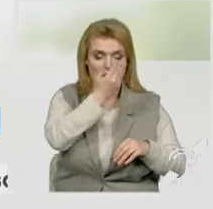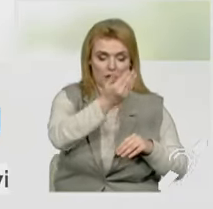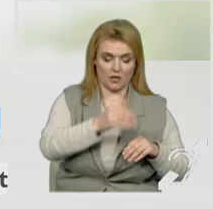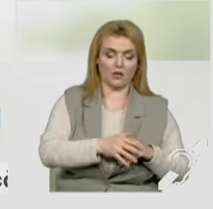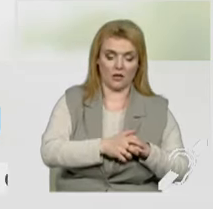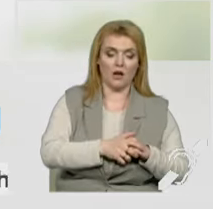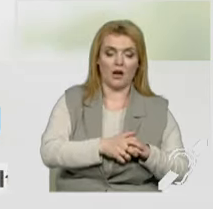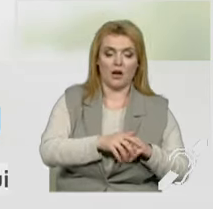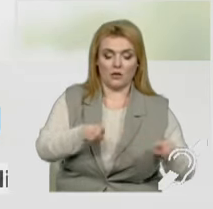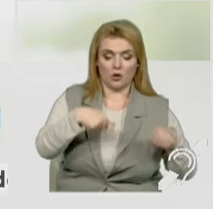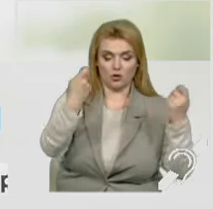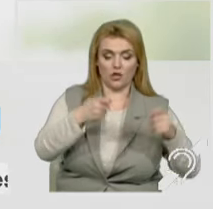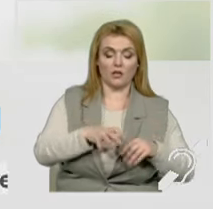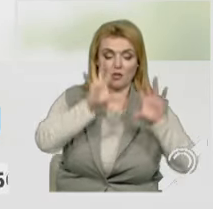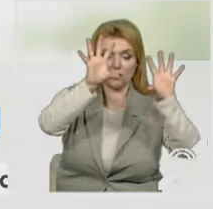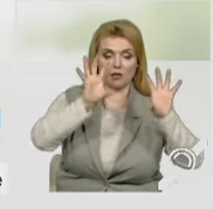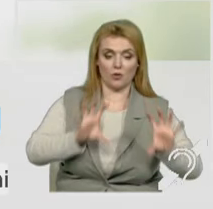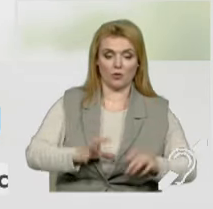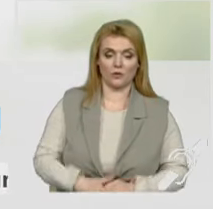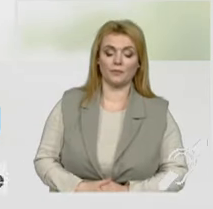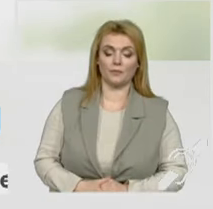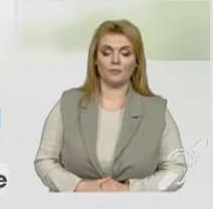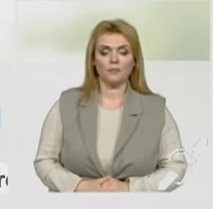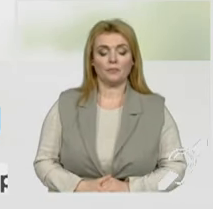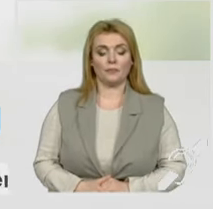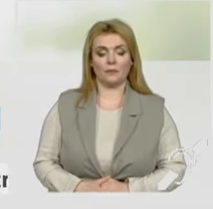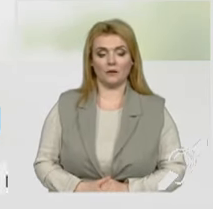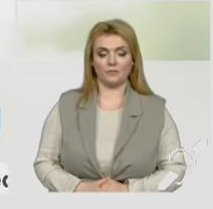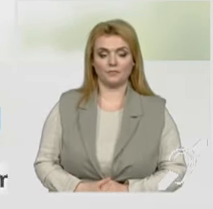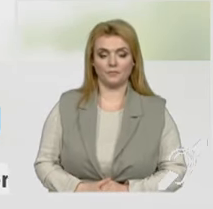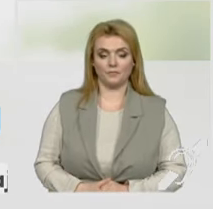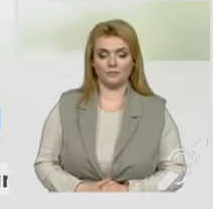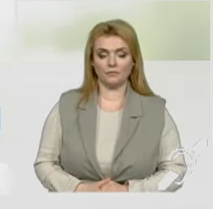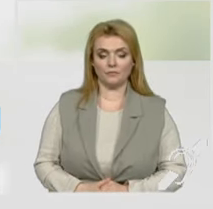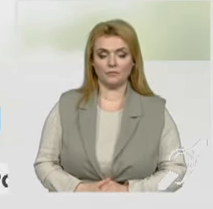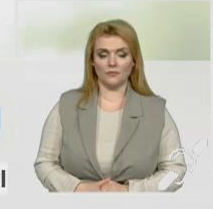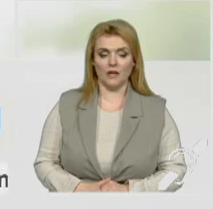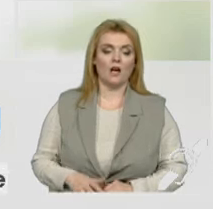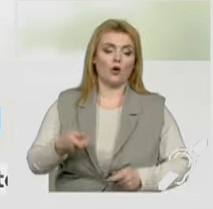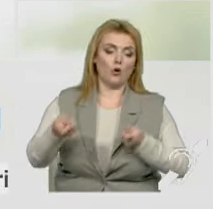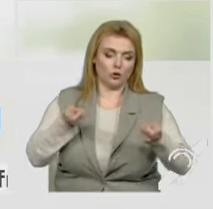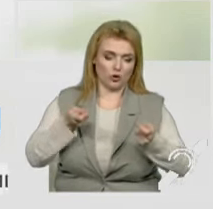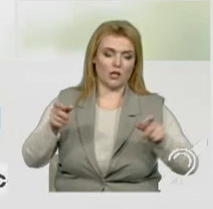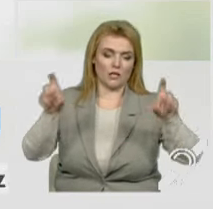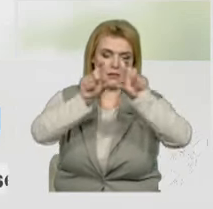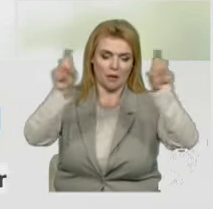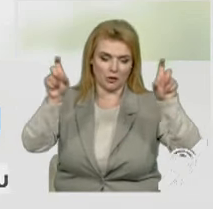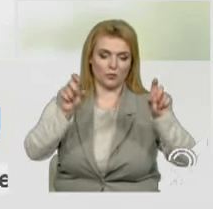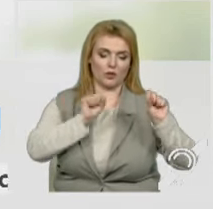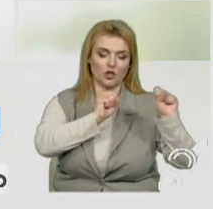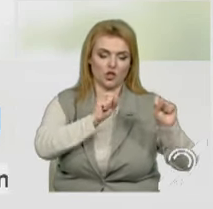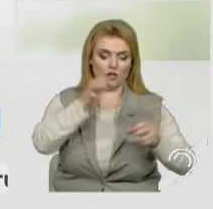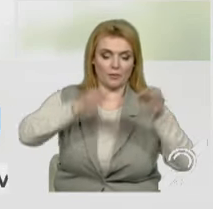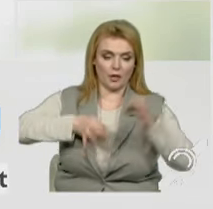se disociază de angajații care admit manifestări coruptibile în activitatea lor, precum și reiterează angajamentul de a continua activitatea